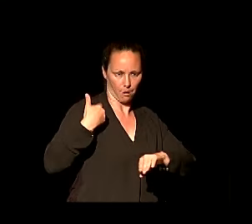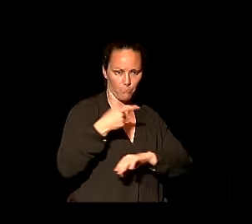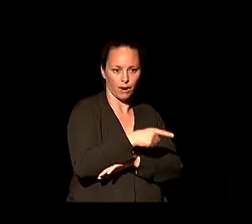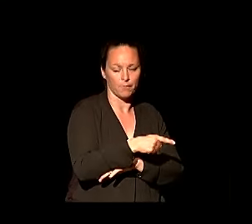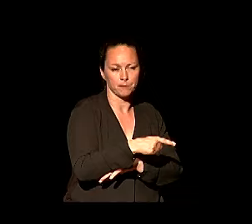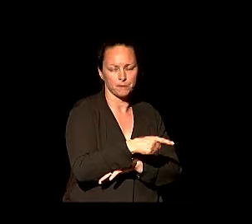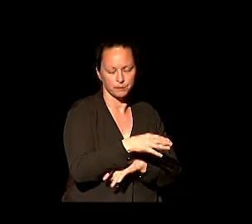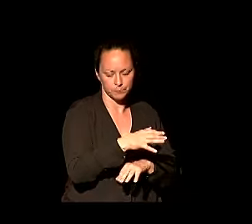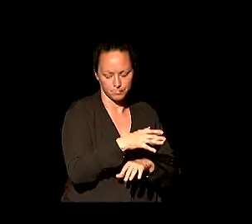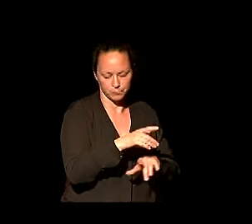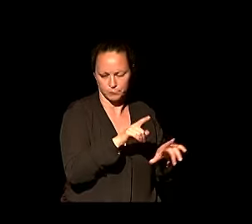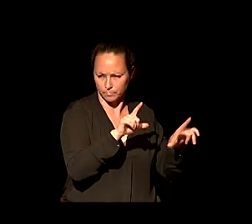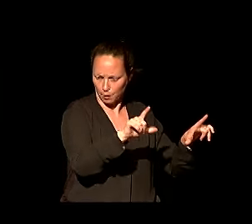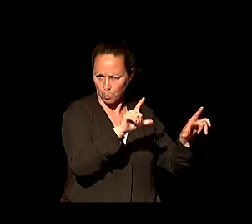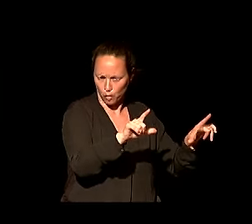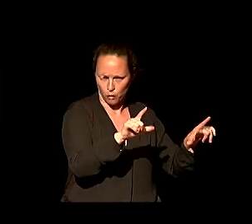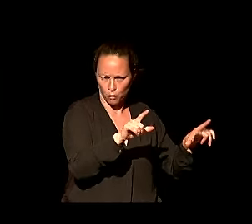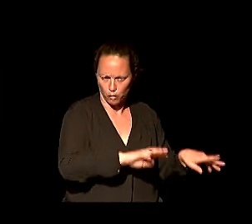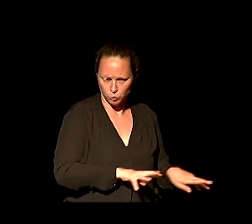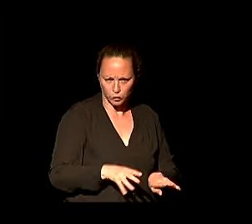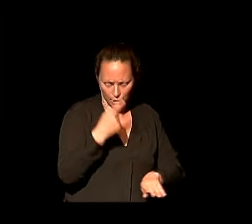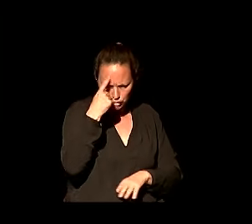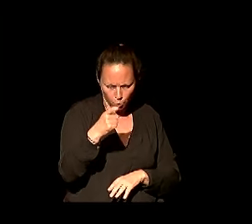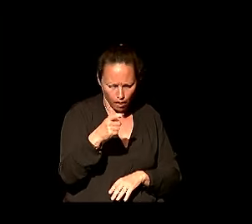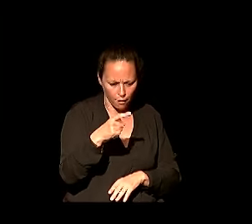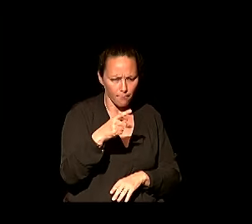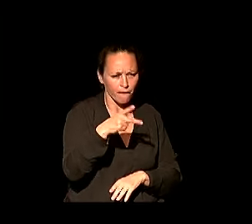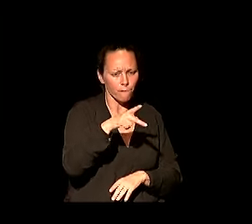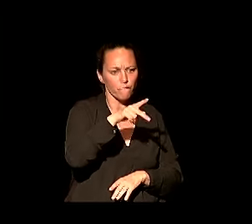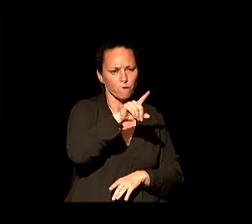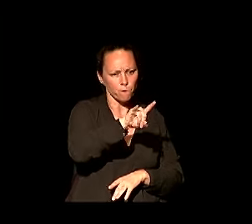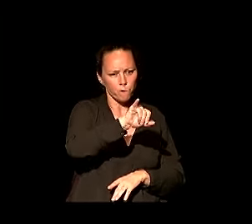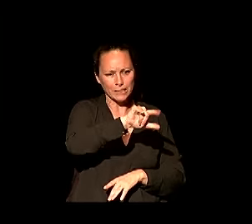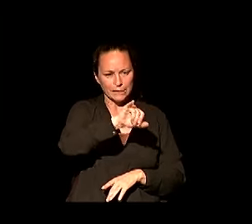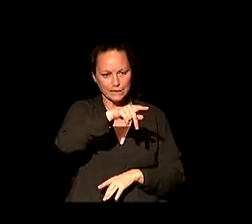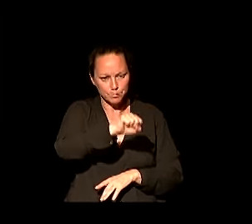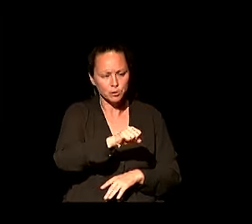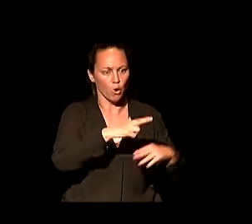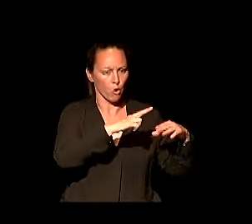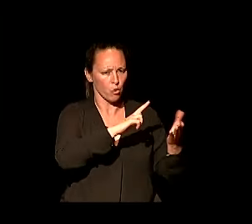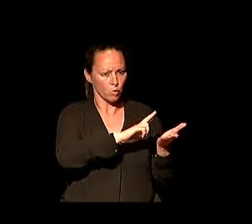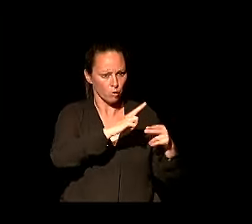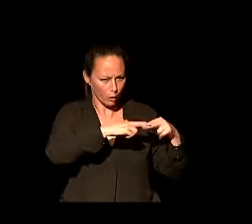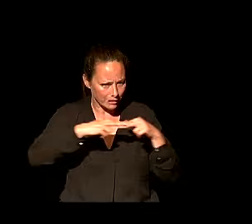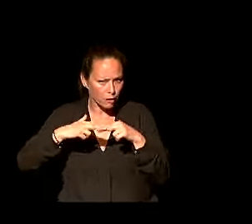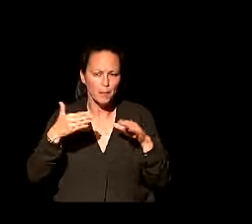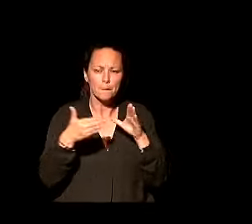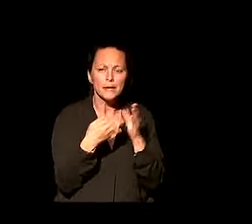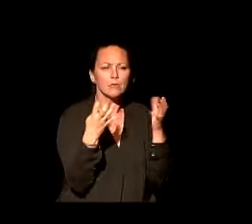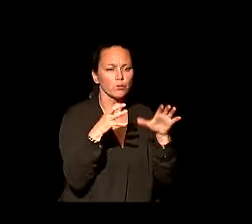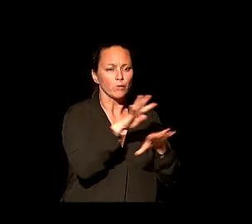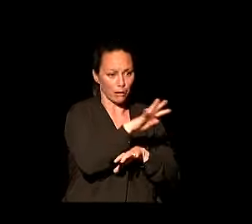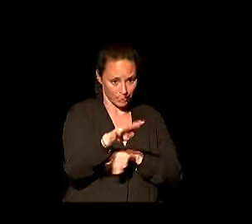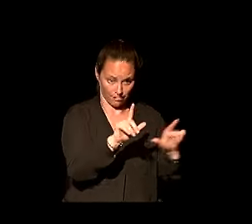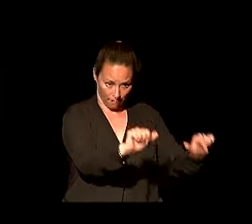conservés, je crois, c'est à la Phillips Collection, oui c'est ça, à la Phillips Collection, elles y sont rentrées en 1944.